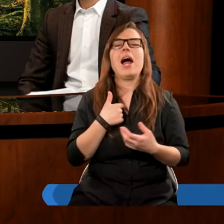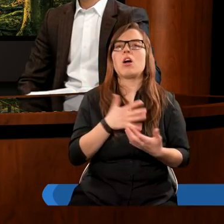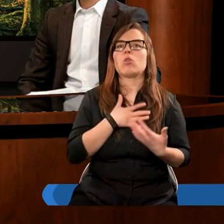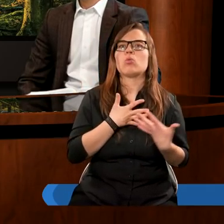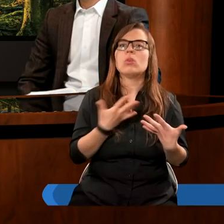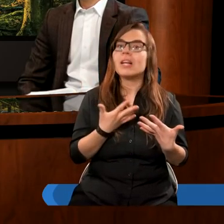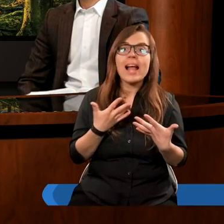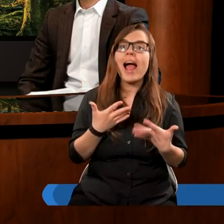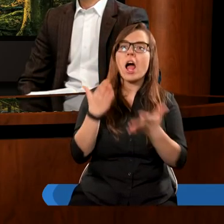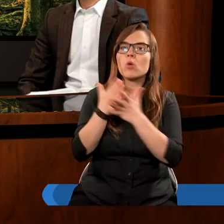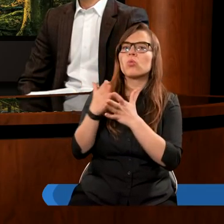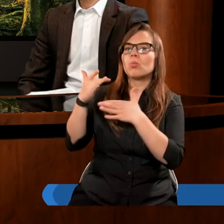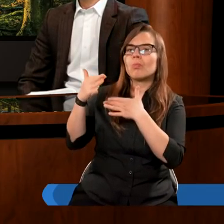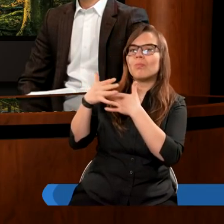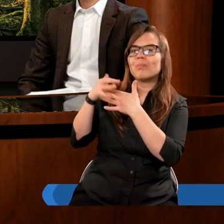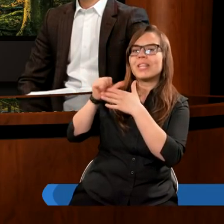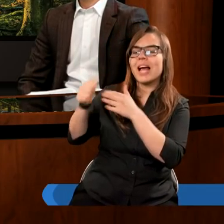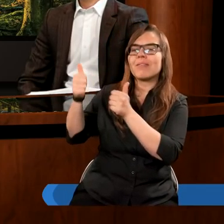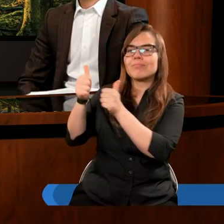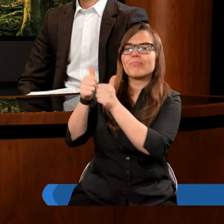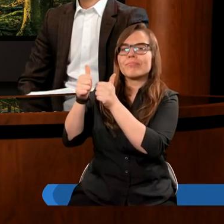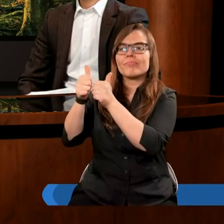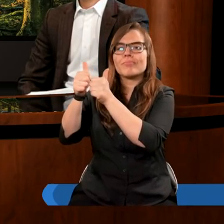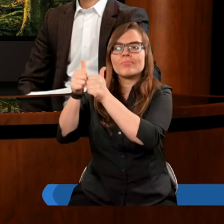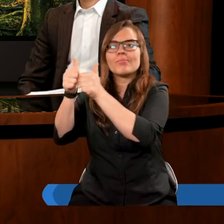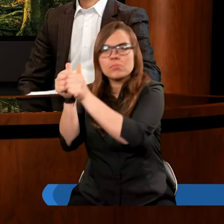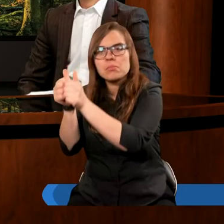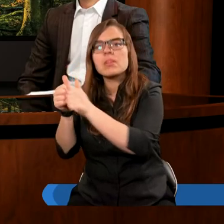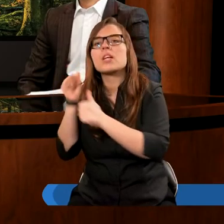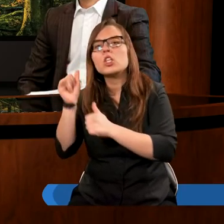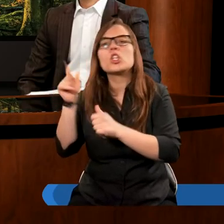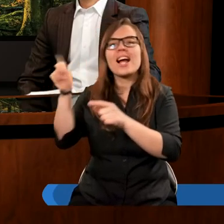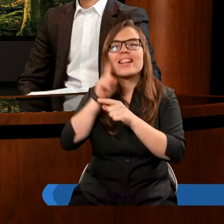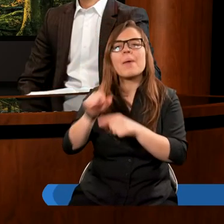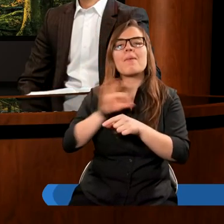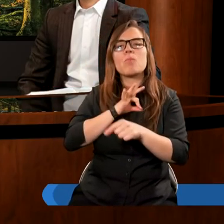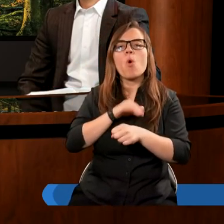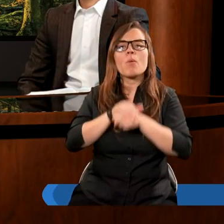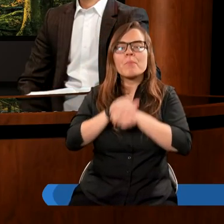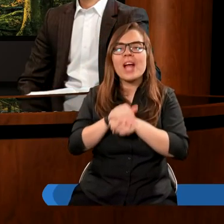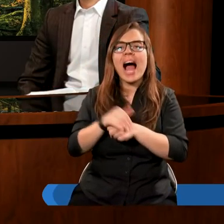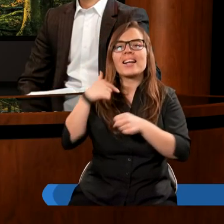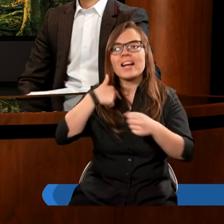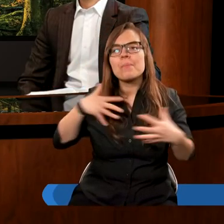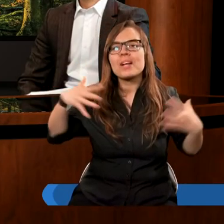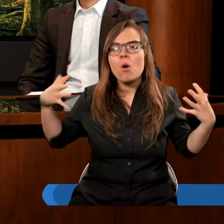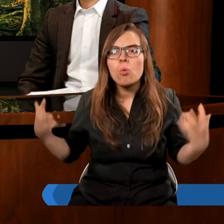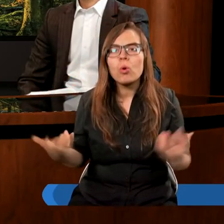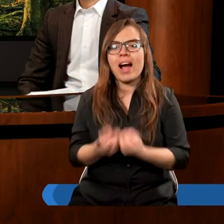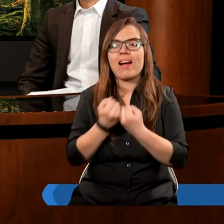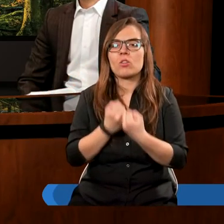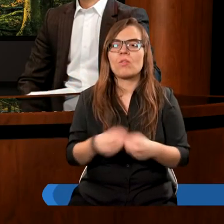moim Bogiem, takim przyjacielem, który naprawdę mnie uratował. A to, że upadamy,